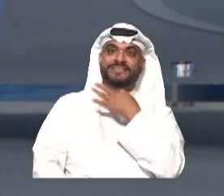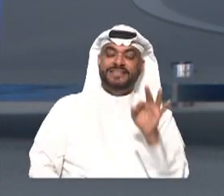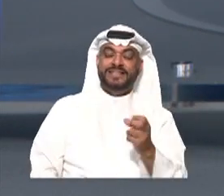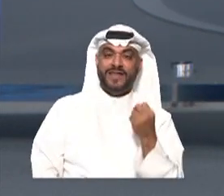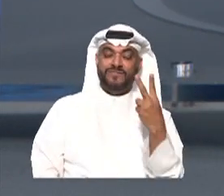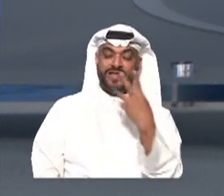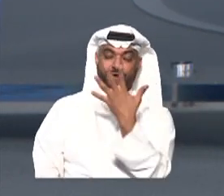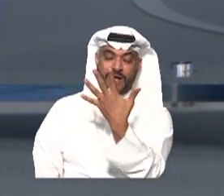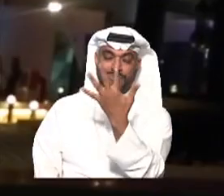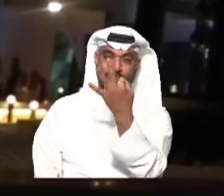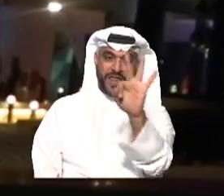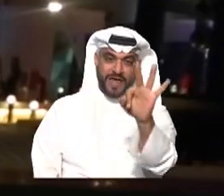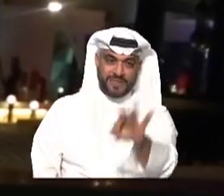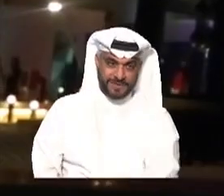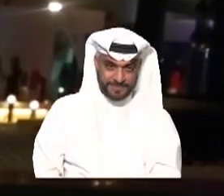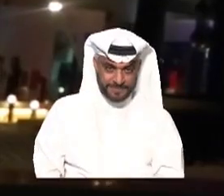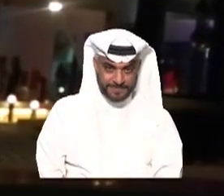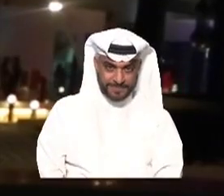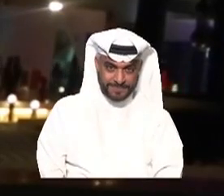2035.